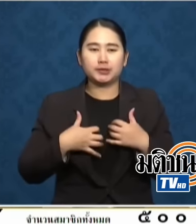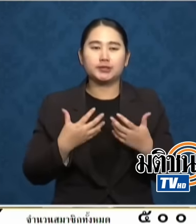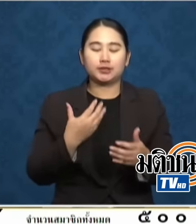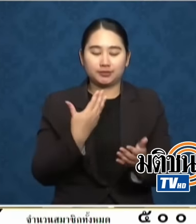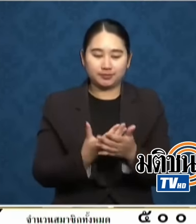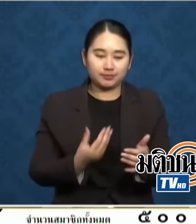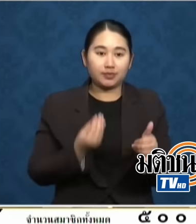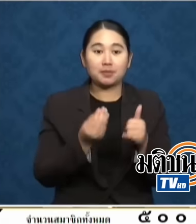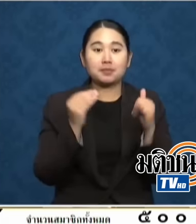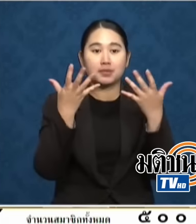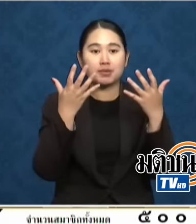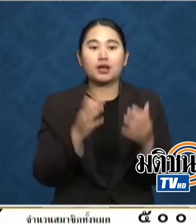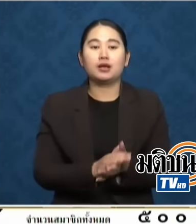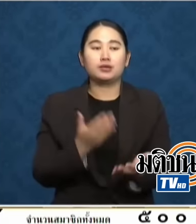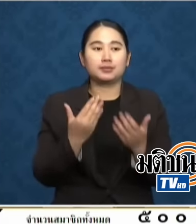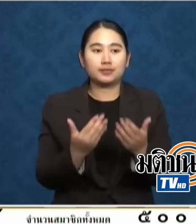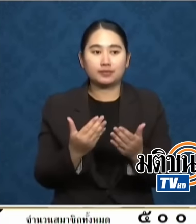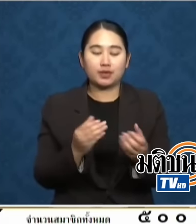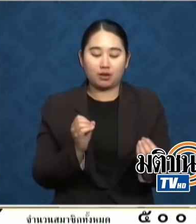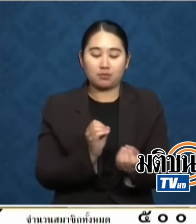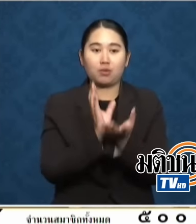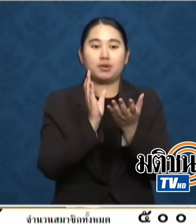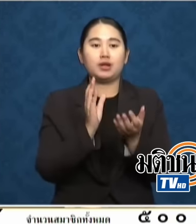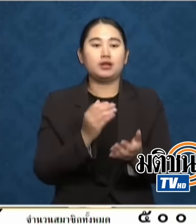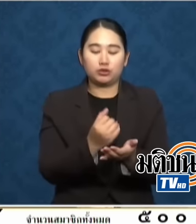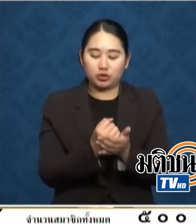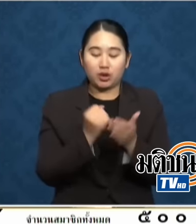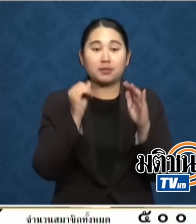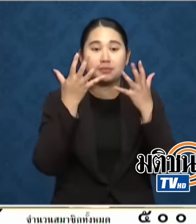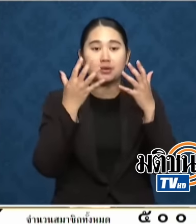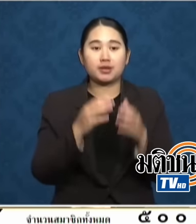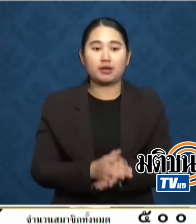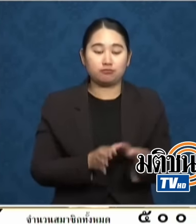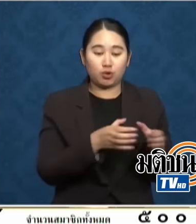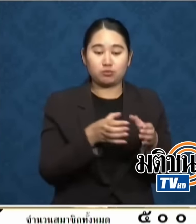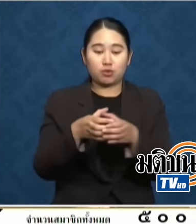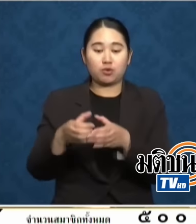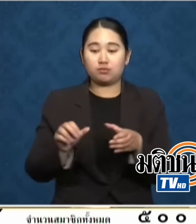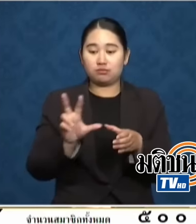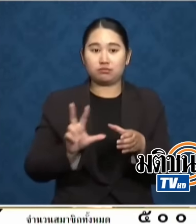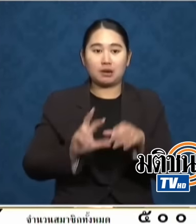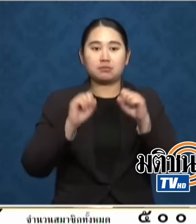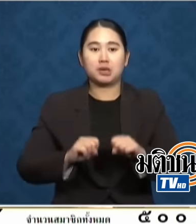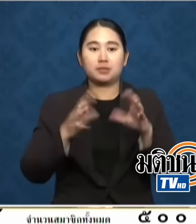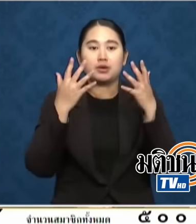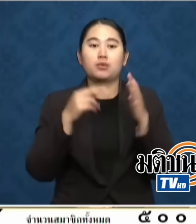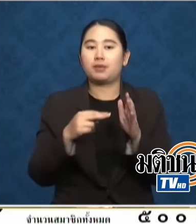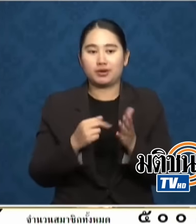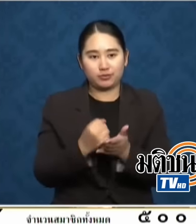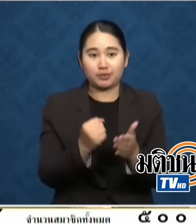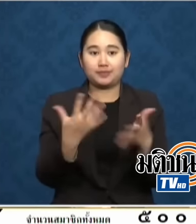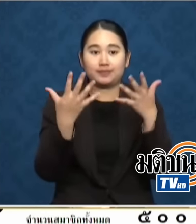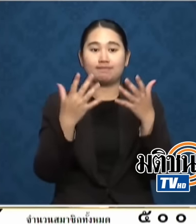ยาไม่ครบผู้ได้รับผลกระทบที่ไม่ได้รับความเห็นชอบจาก3ฝ่ายก็ไม่สามารถได้รับการเยียว